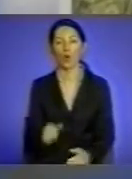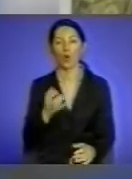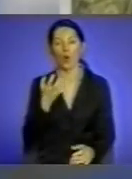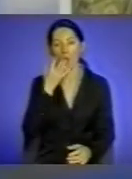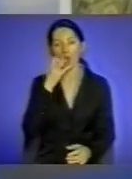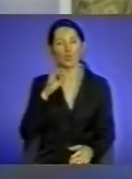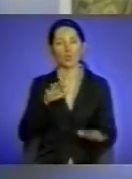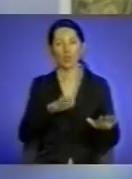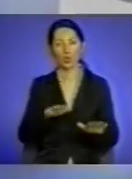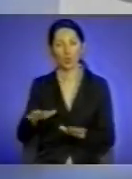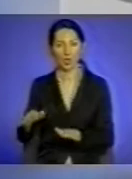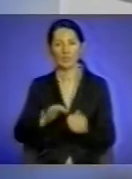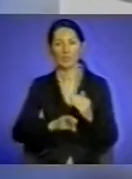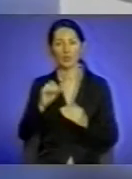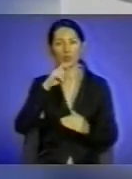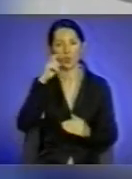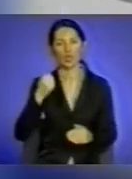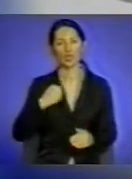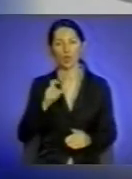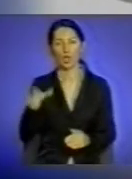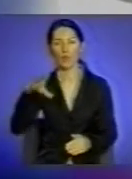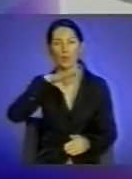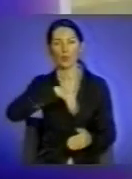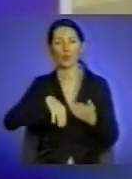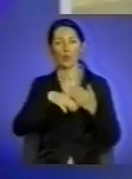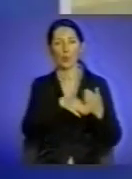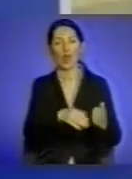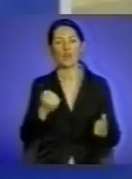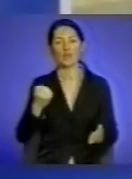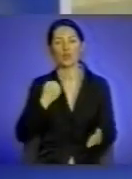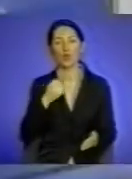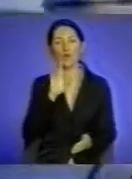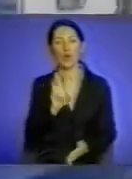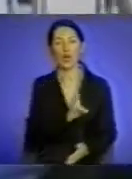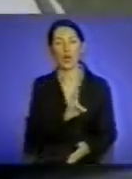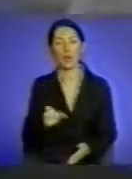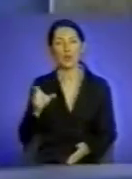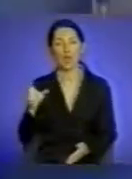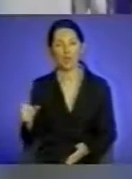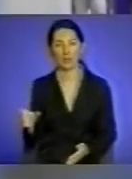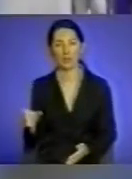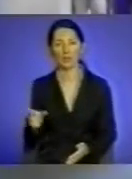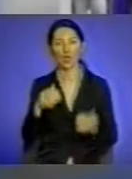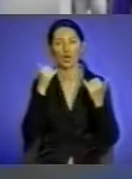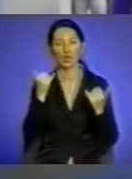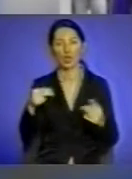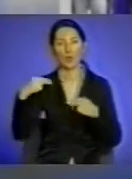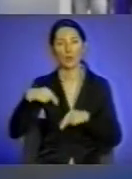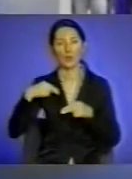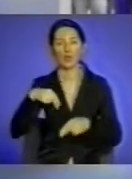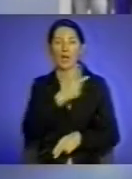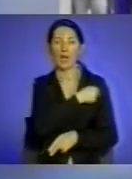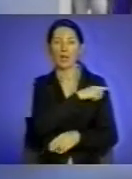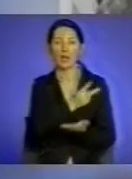гарячих точках на сході України солдатам духовно допомагають військові капелани. Сьогодні працівники лікарні